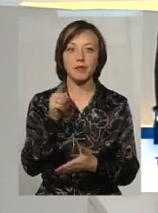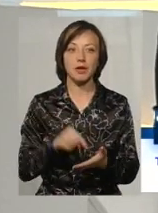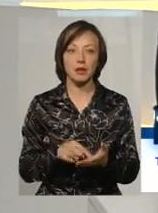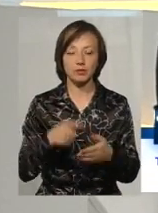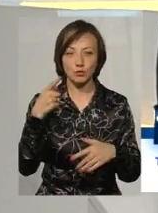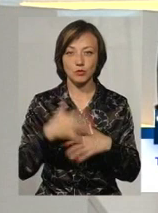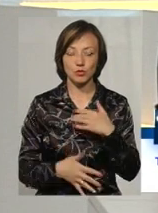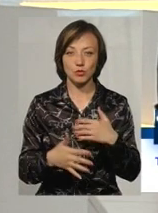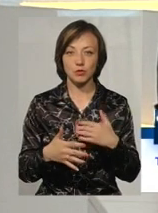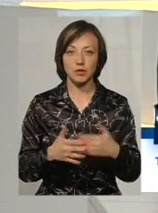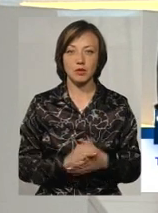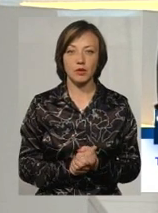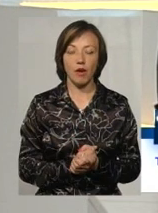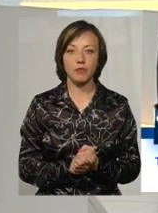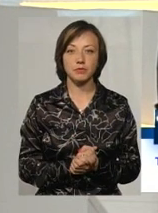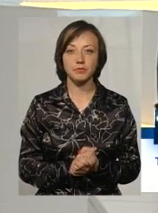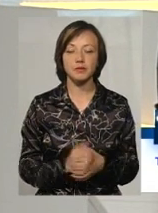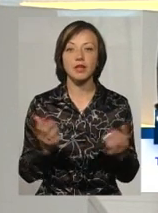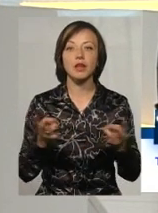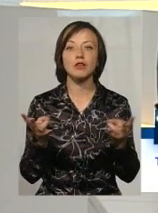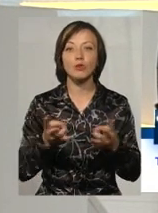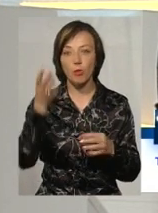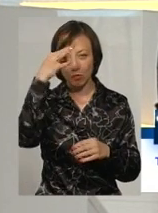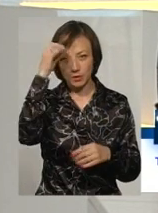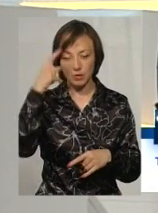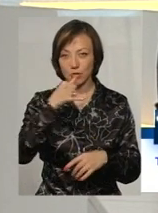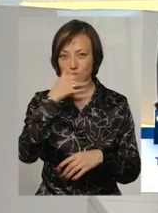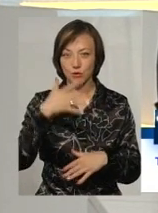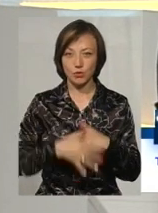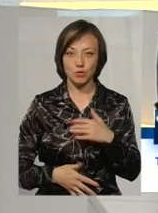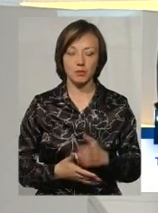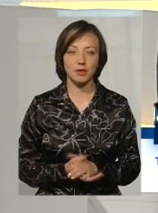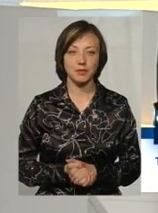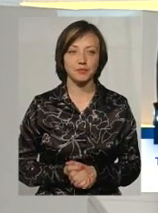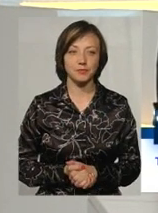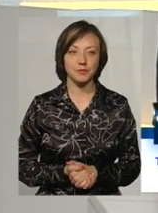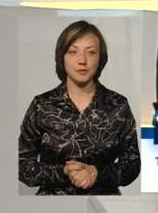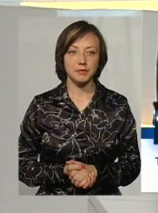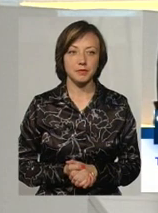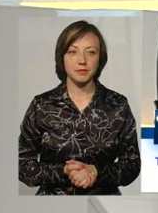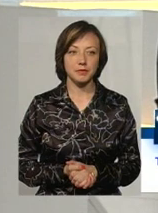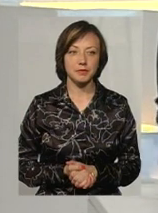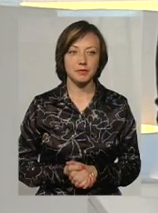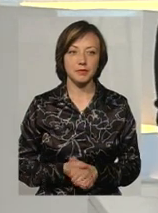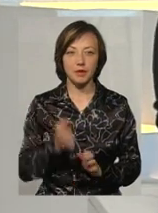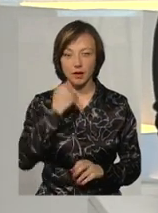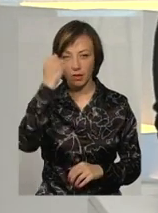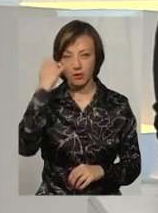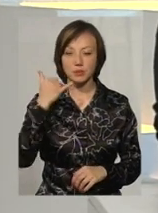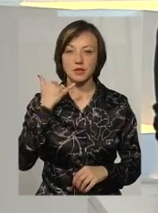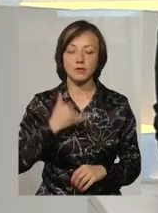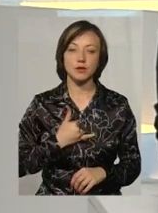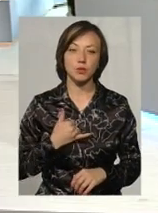щоб ми зрозуміли. То для чого ця поліція не може зрозуміти? Дякуємо вам за дзвінок, дякуємо за вашу